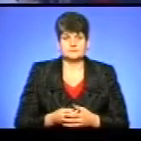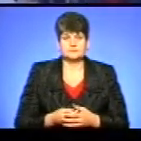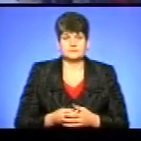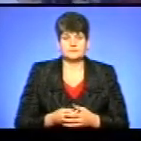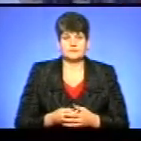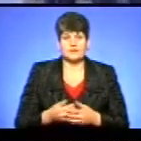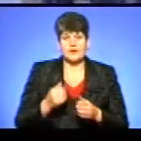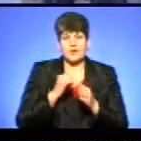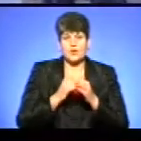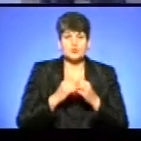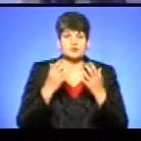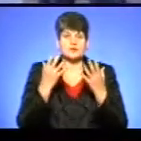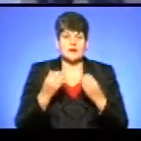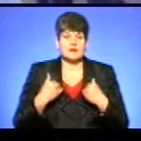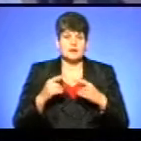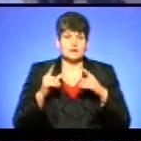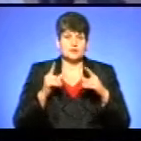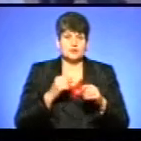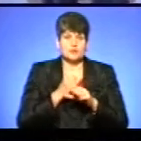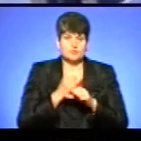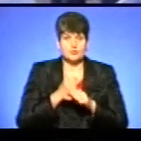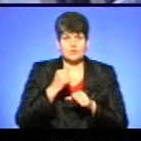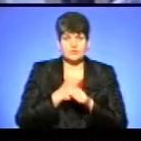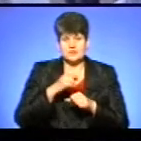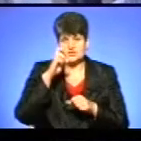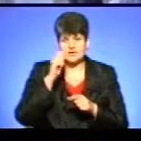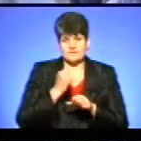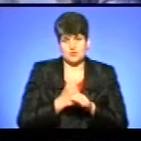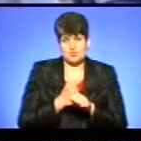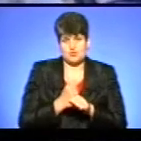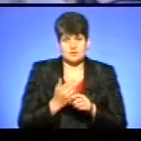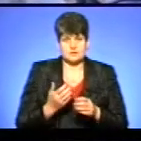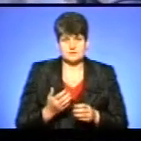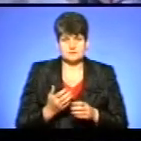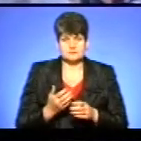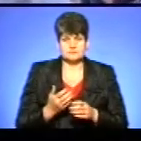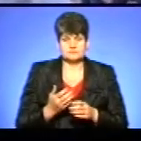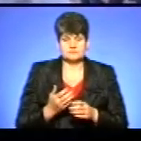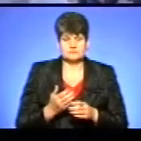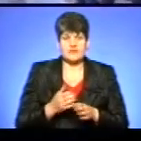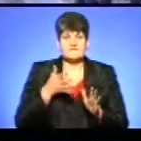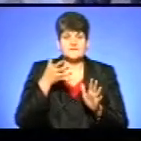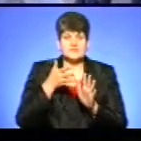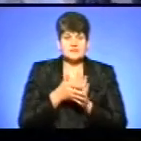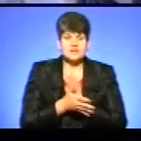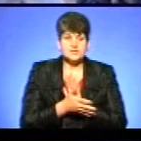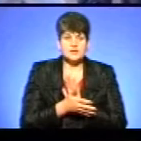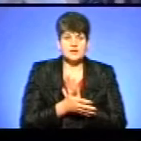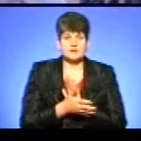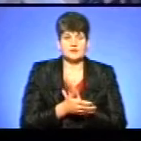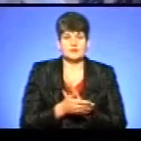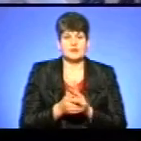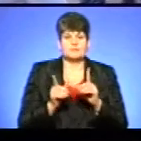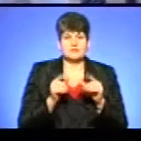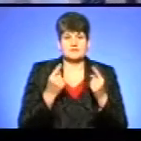Я кожного дня їжджу на роботу, працюю на державній роботі і витрачаю, звичайно, на проїзд